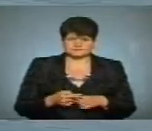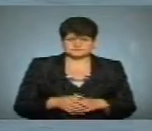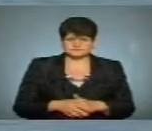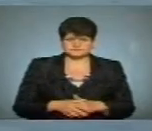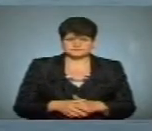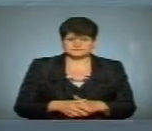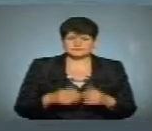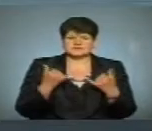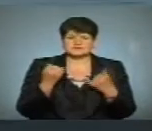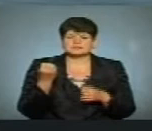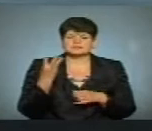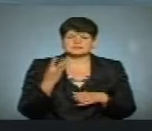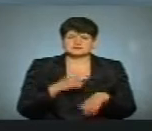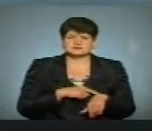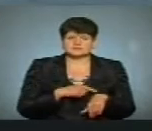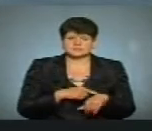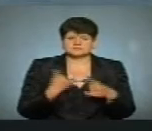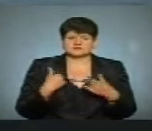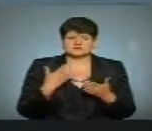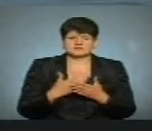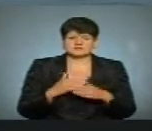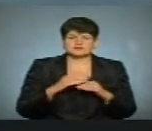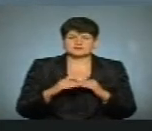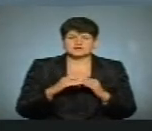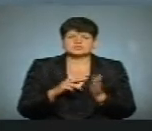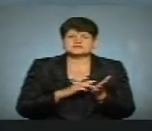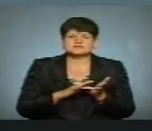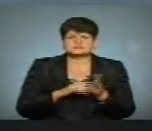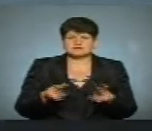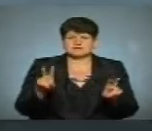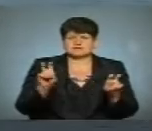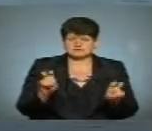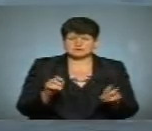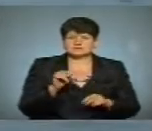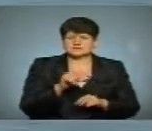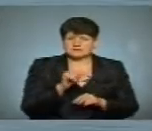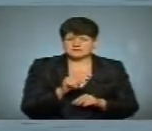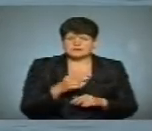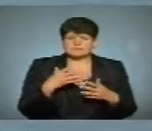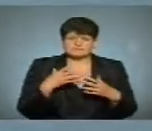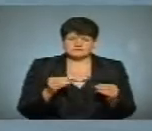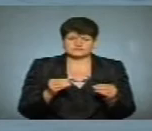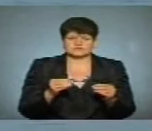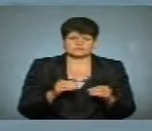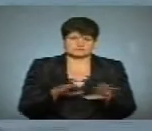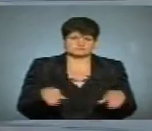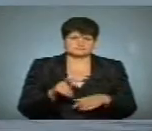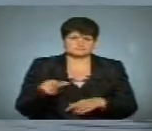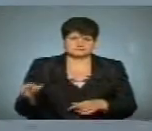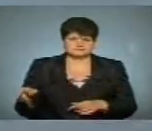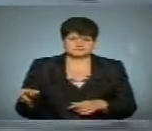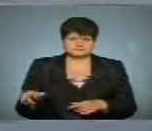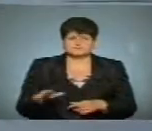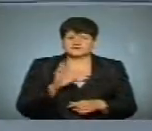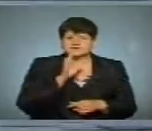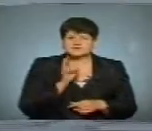Лазорик. Зараз 13-та година і ми знаходимося на пляжі Циганка. За моєю спиною тернополяни вже відкрили купальний сезон. Лариса